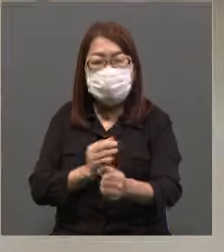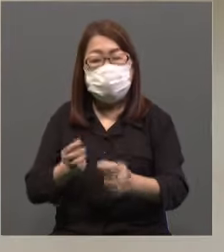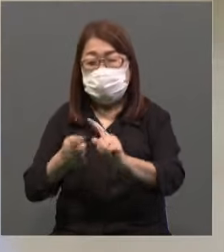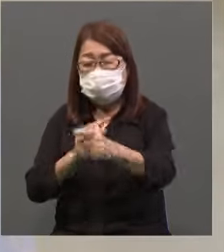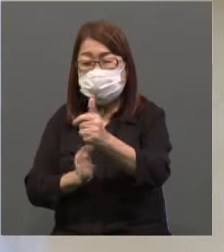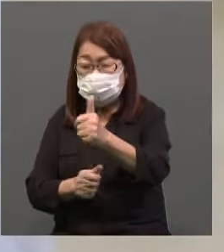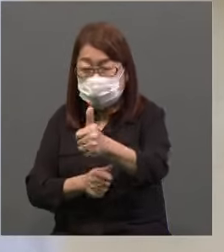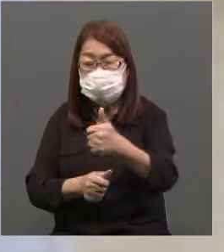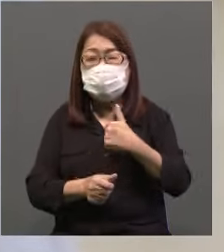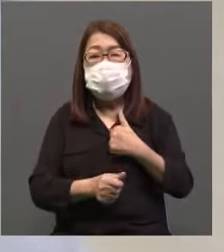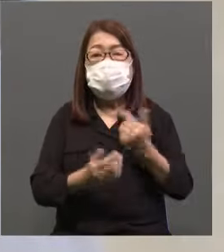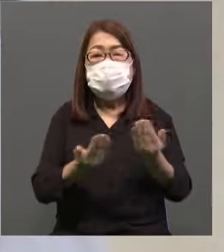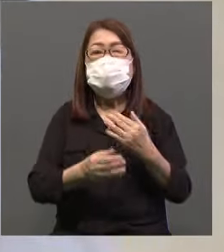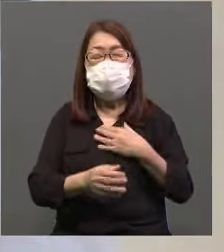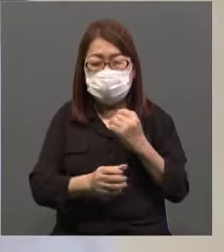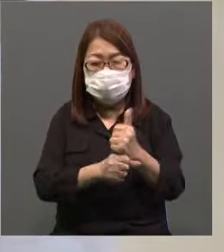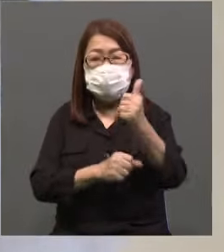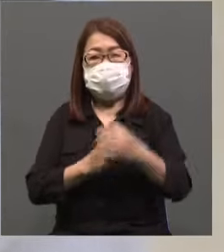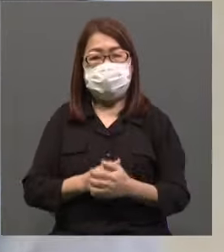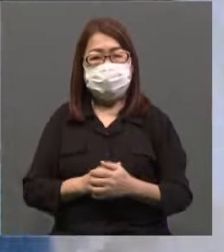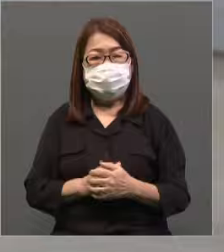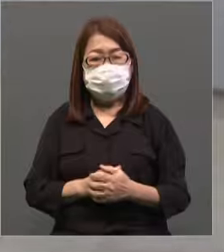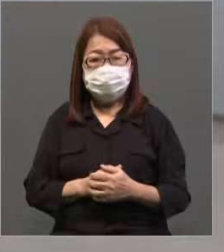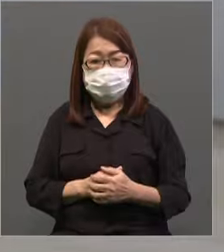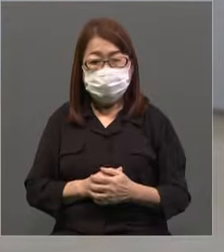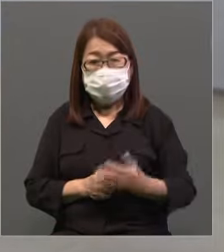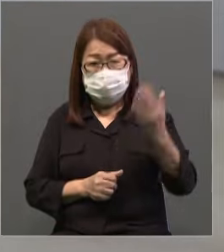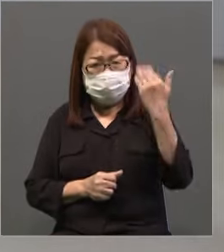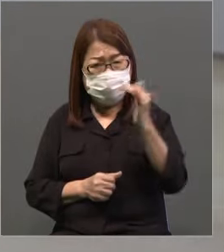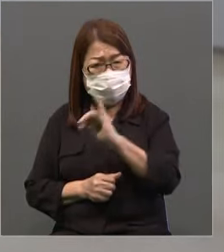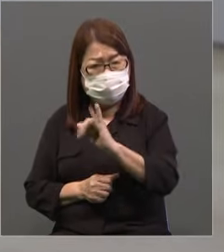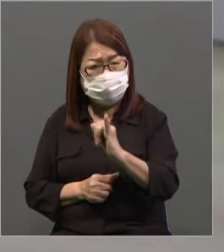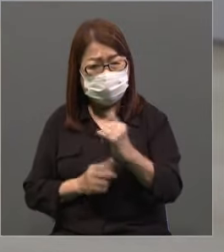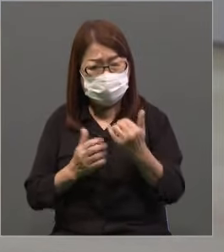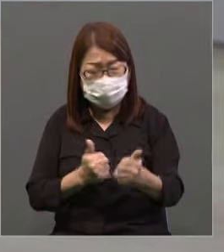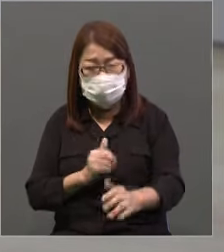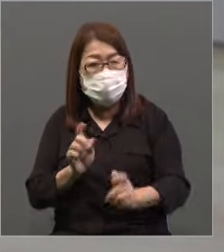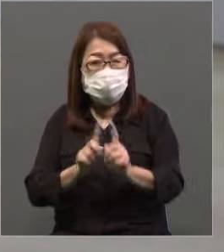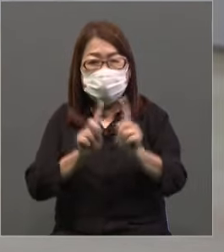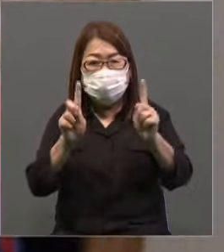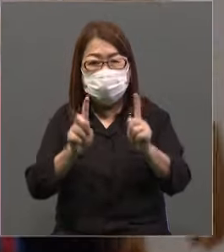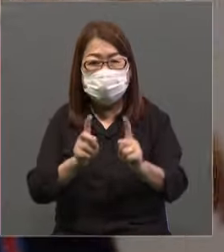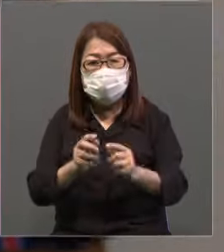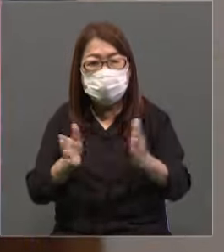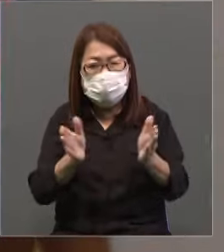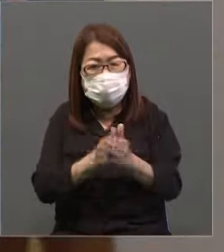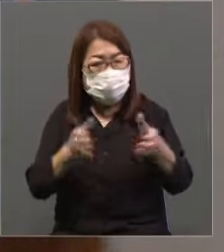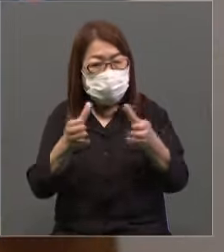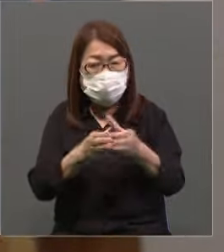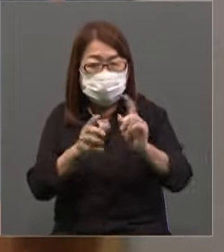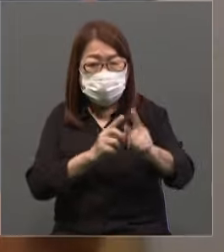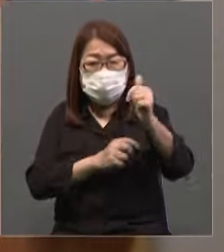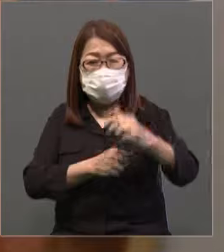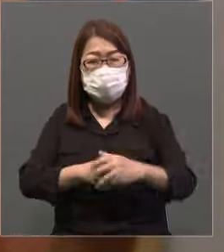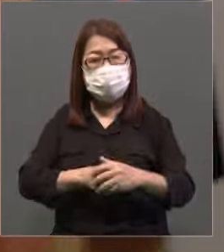ำได้นะคะแตกต่างค่ะน้องจะเข้าสังคมได้ดีขึ้นนะคะการเคลื่อนไหวร่างกาย